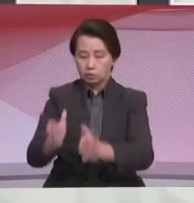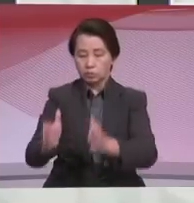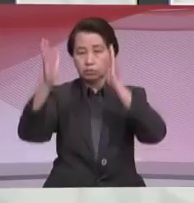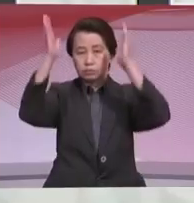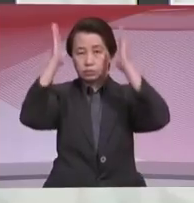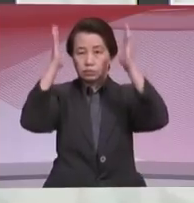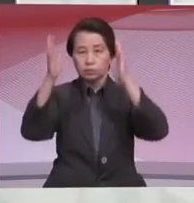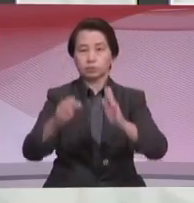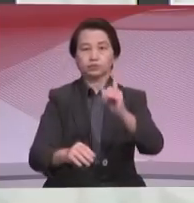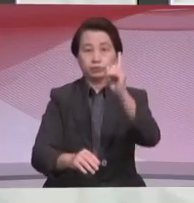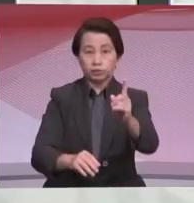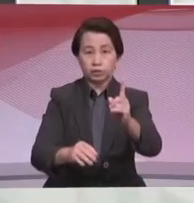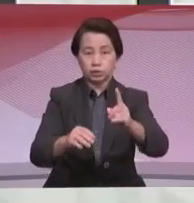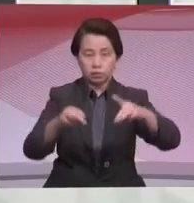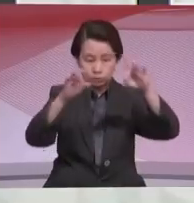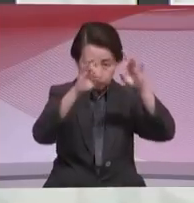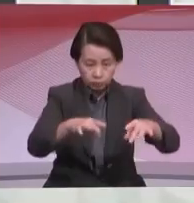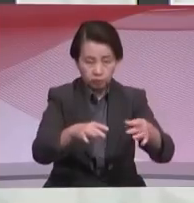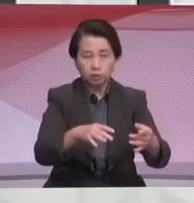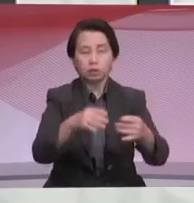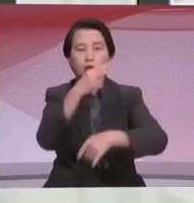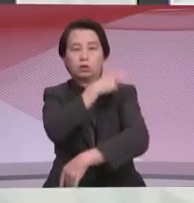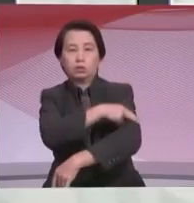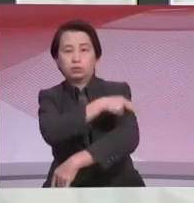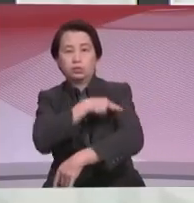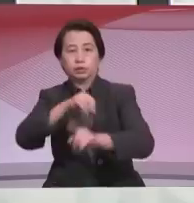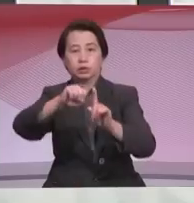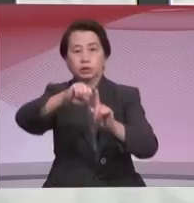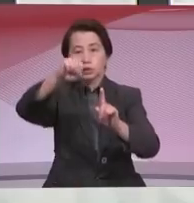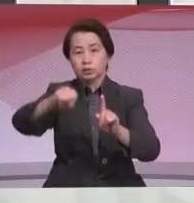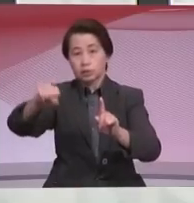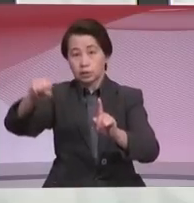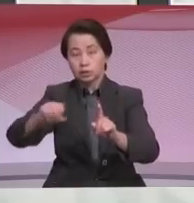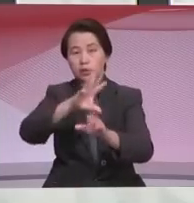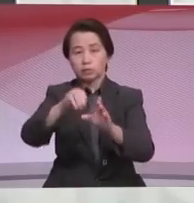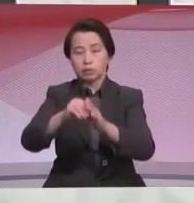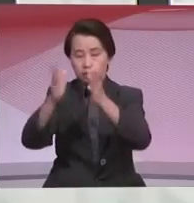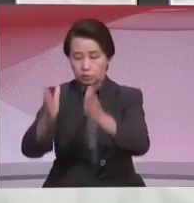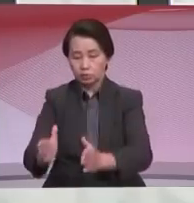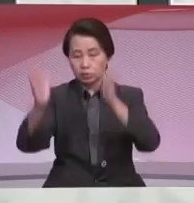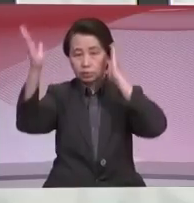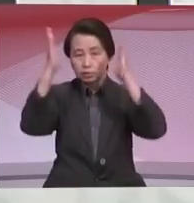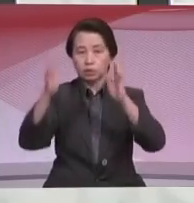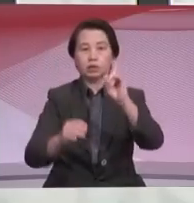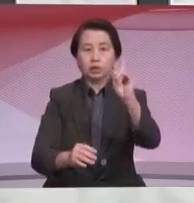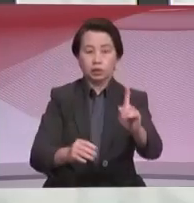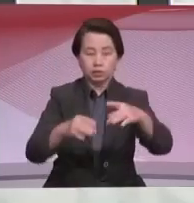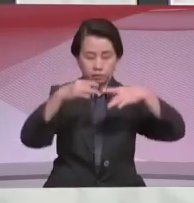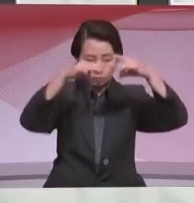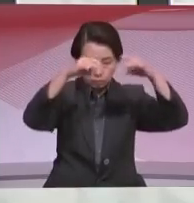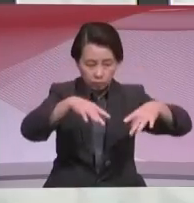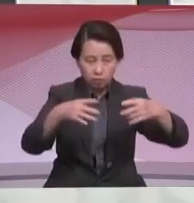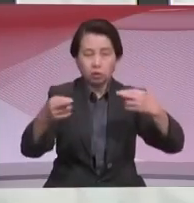negara. 1 kes saringan rujukan ke Hospital Sandakan yang melibatkan warga negara. 1 kes saringan